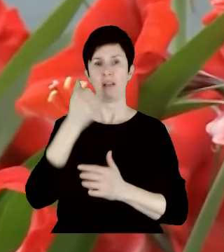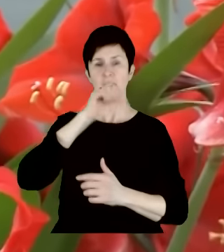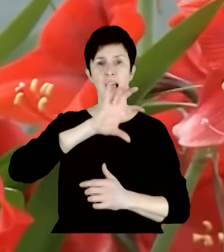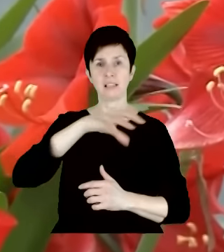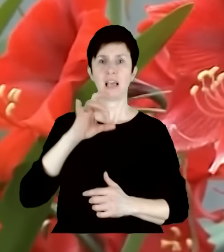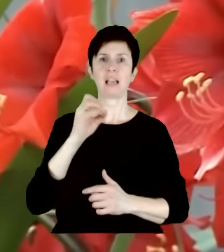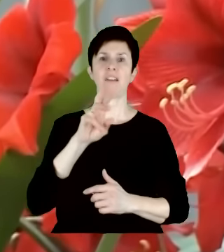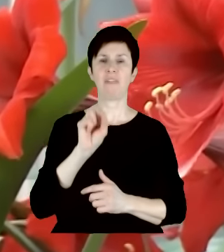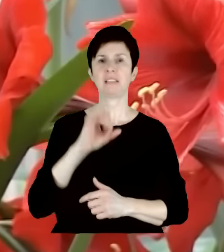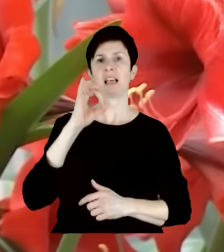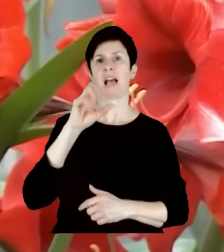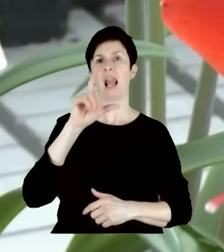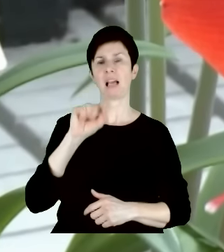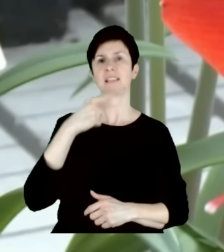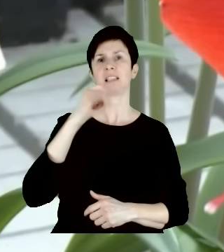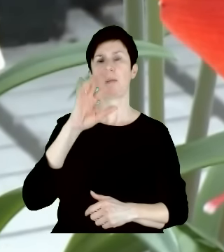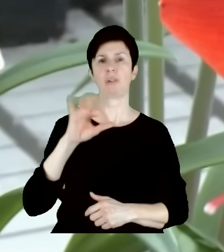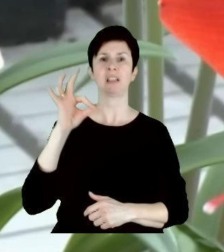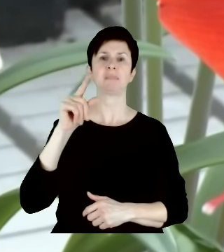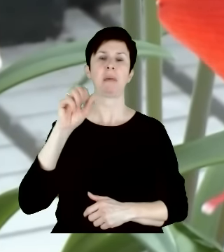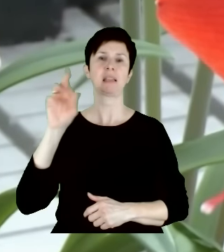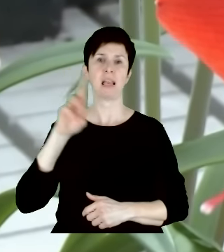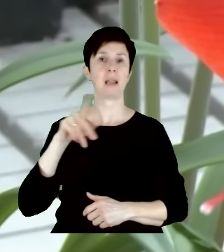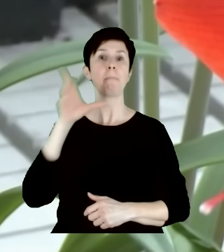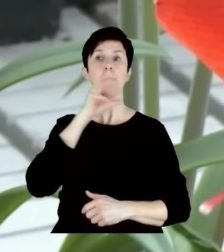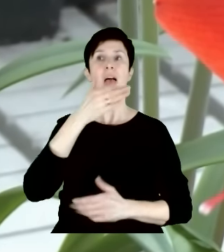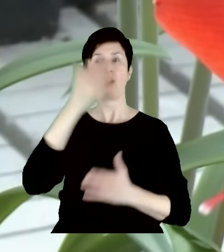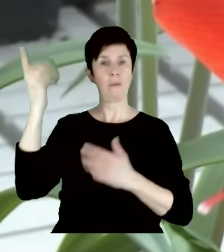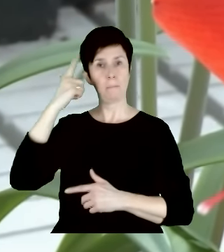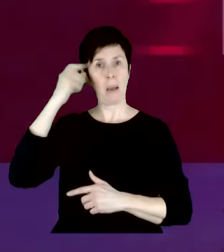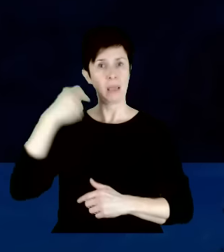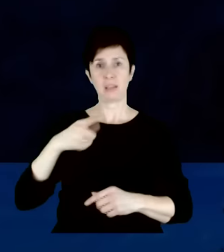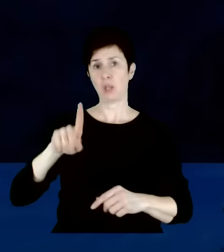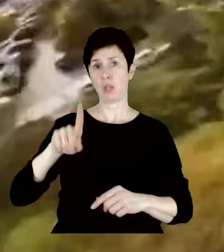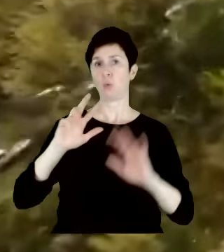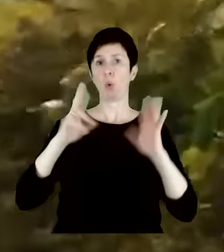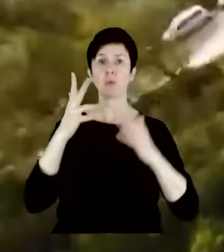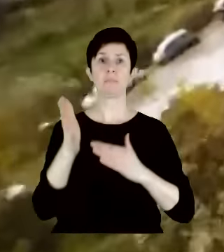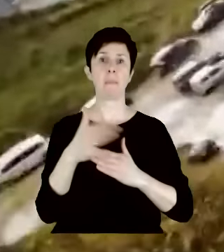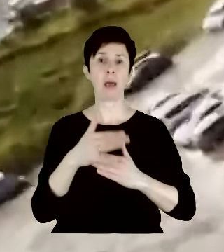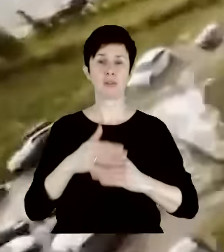gerwazy, galaksy, diamond i spider. Panowie, warto o nich pamiętać 8 marca.